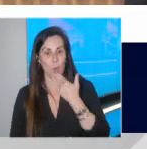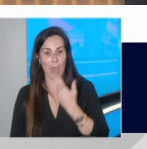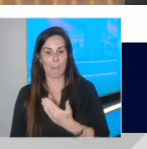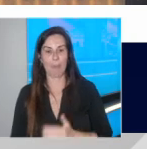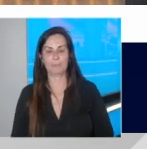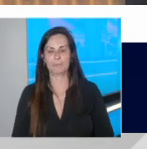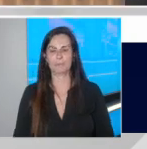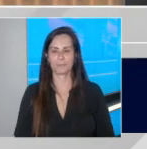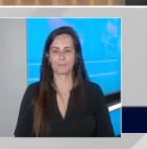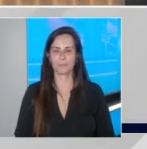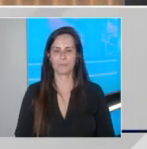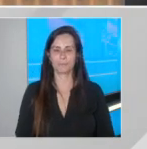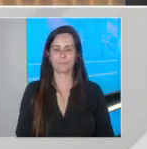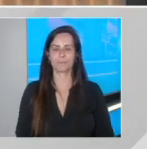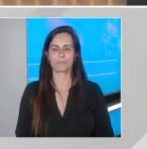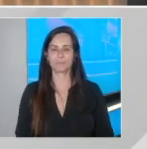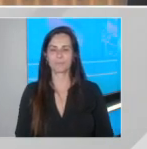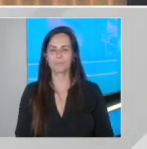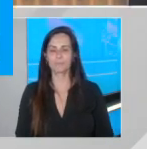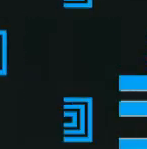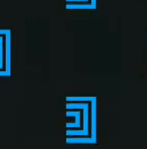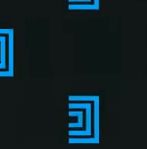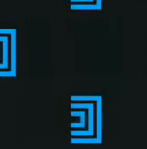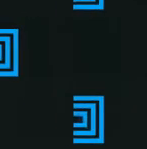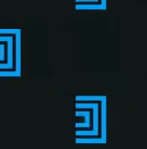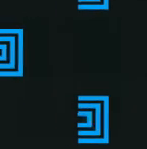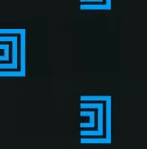לך. תודה לך.